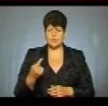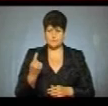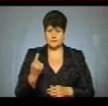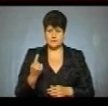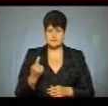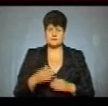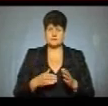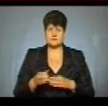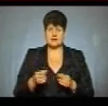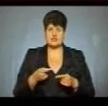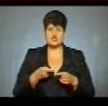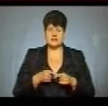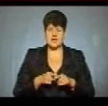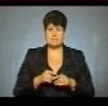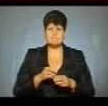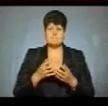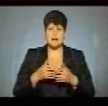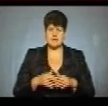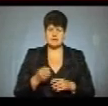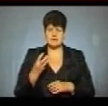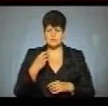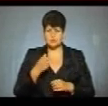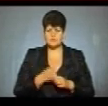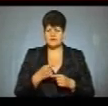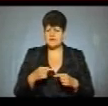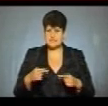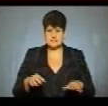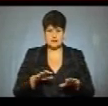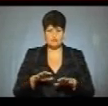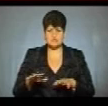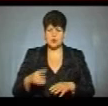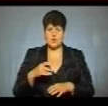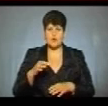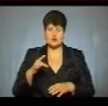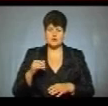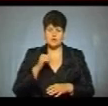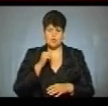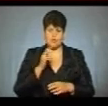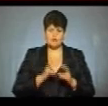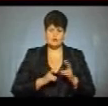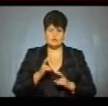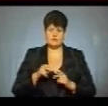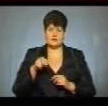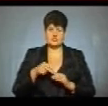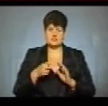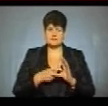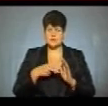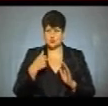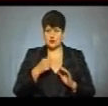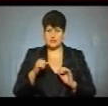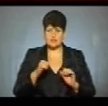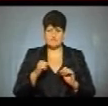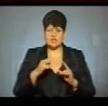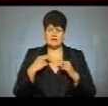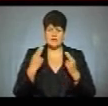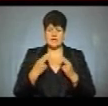За фахом – інженер-механік. 13 років працював на різних посадах на Хоростківському цукровому заводі. З 2017 року – керівник